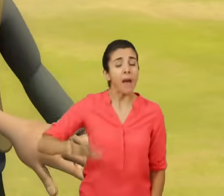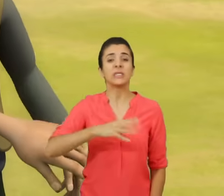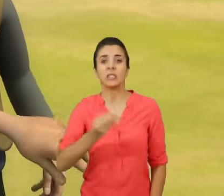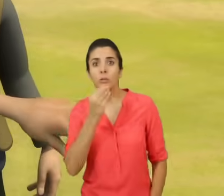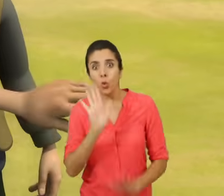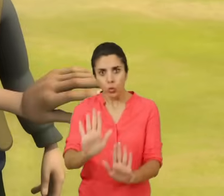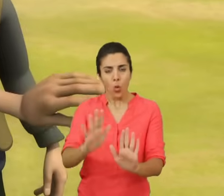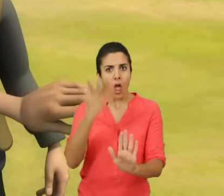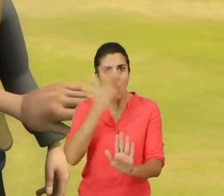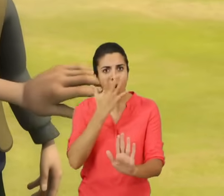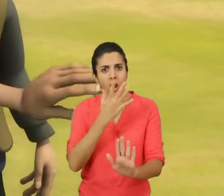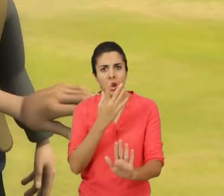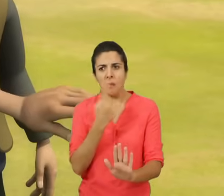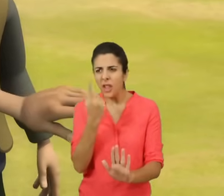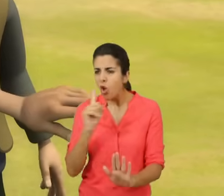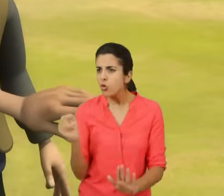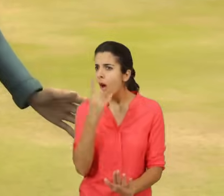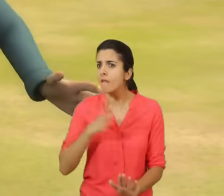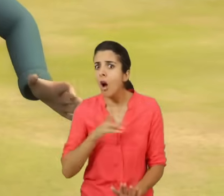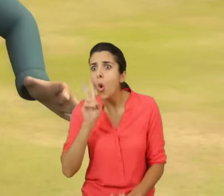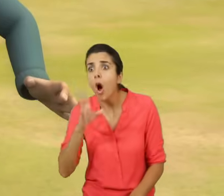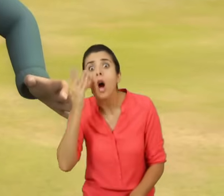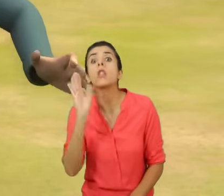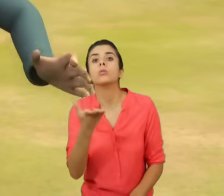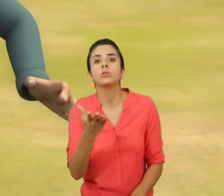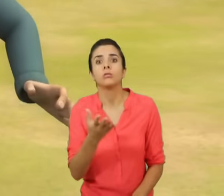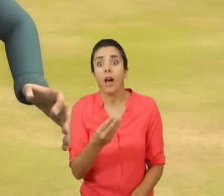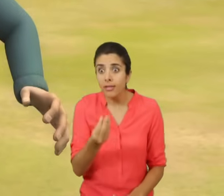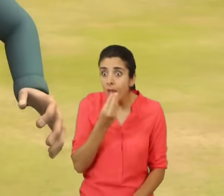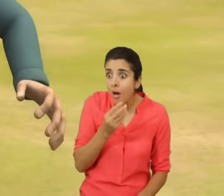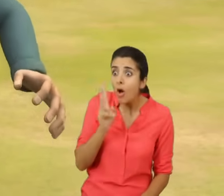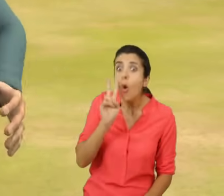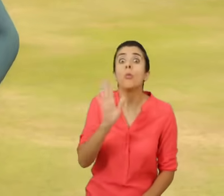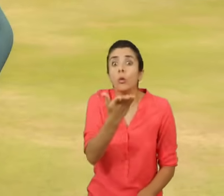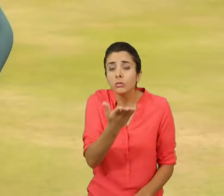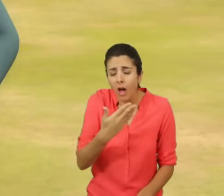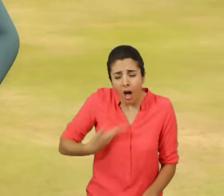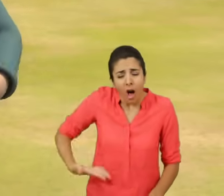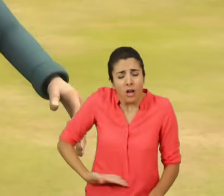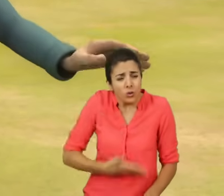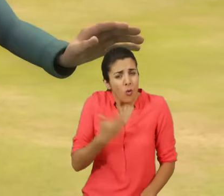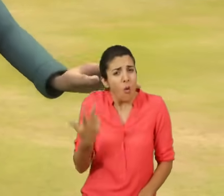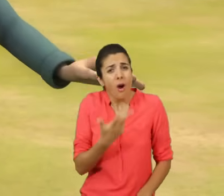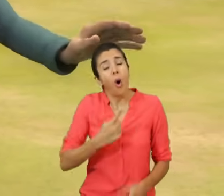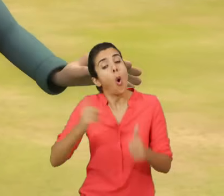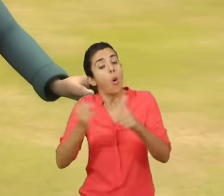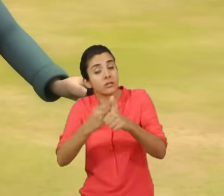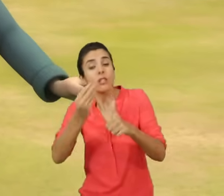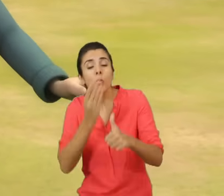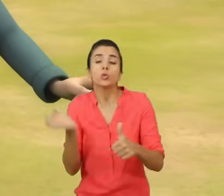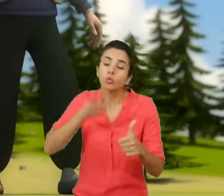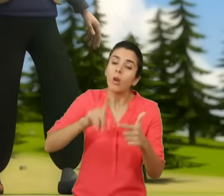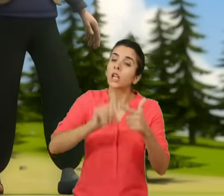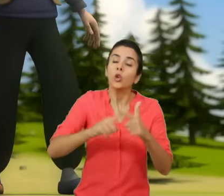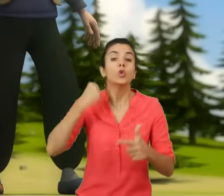Dur Kara. Bir gariplik olduğunu görmüyor musun? Sen yemekleri görmüyor musun? Karnım da acıkmıştı. Önce yiyelim, sonra